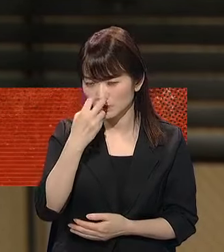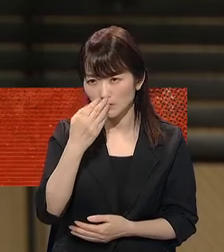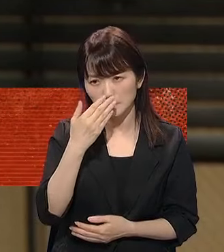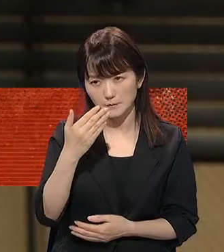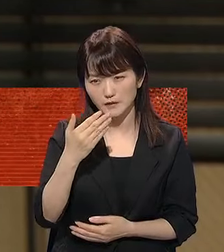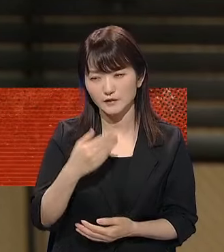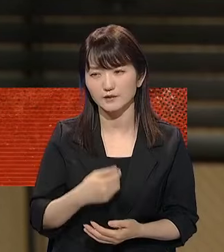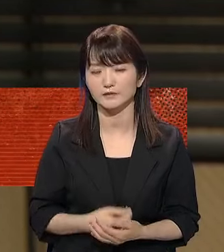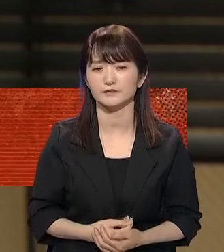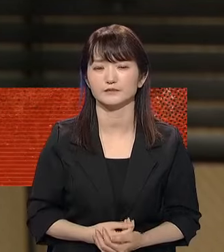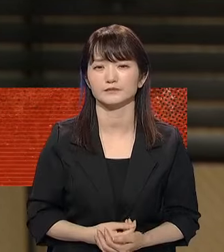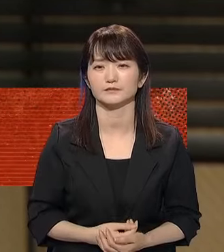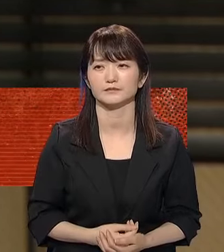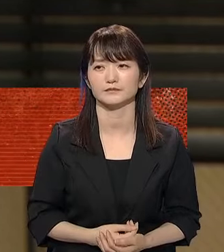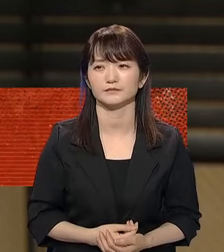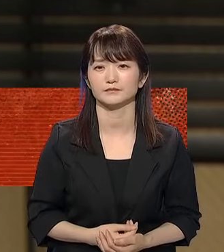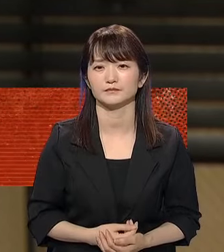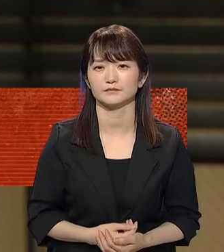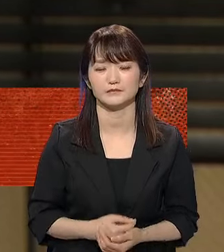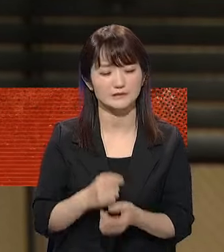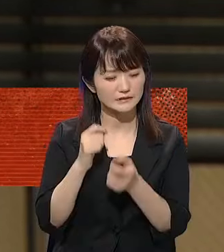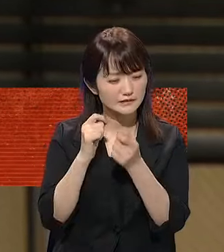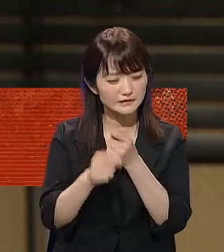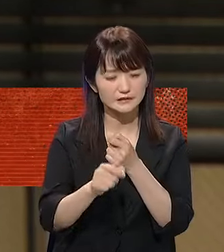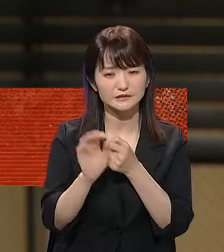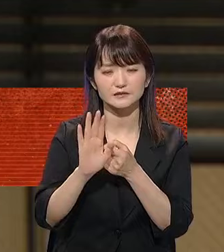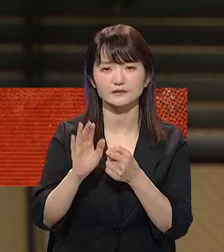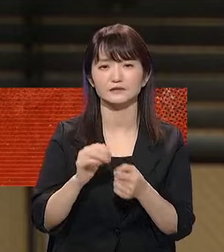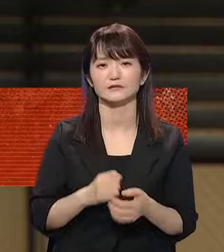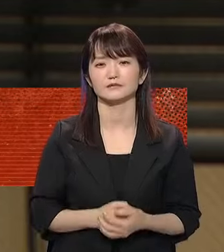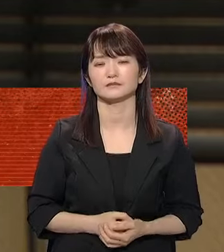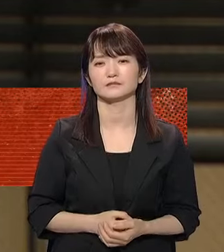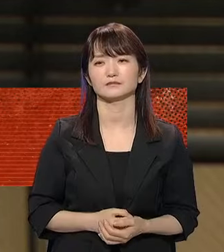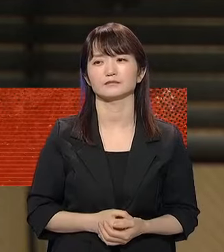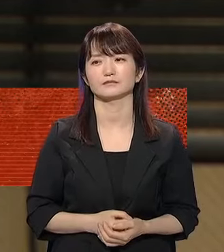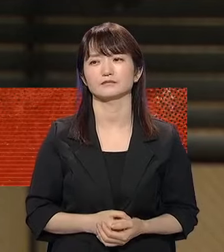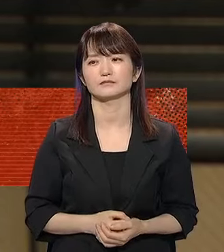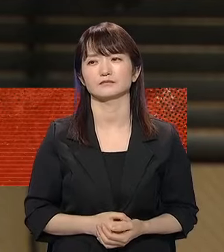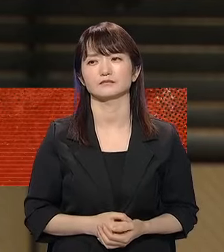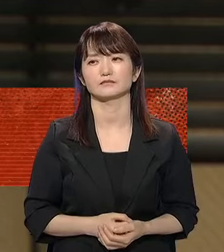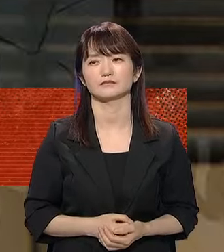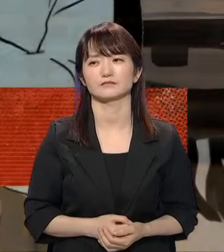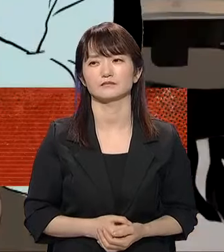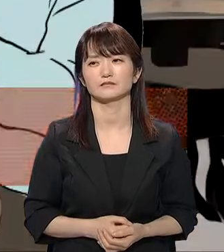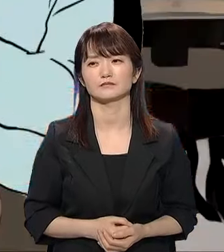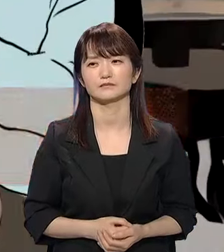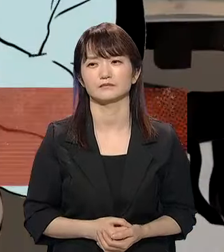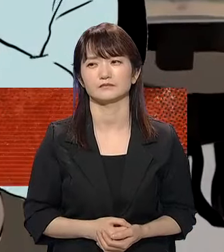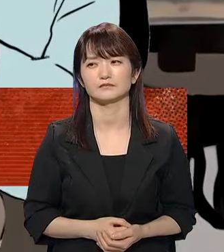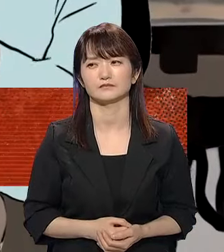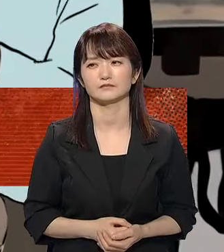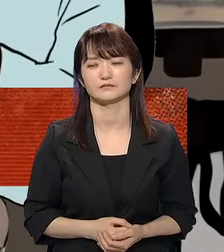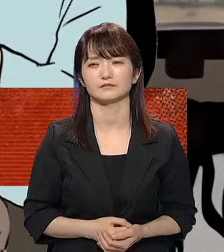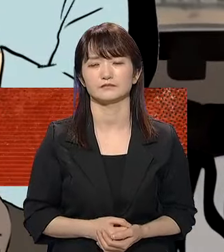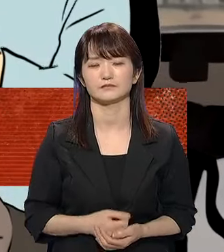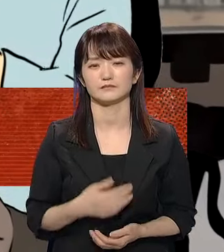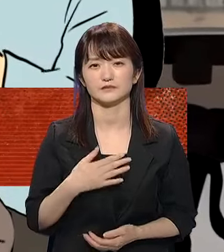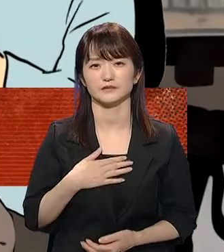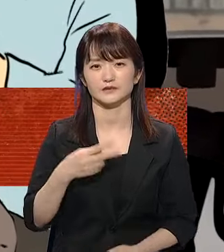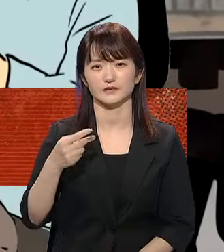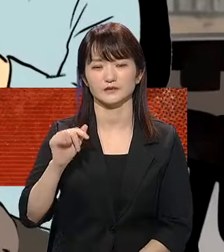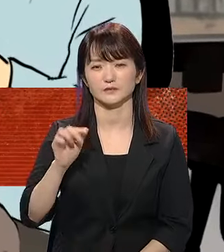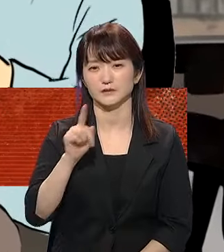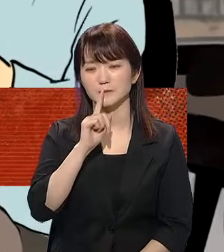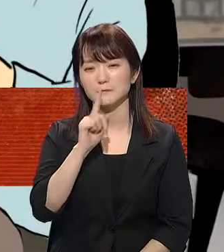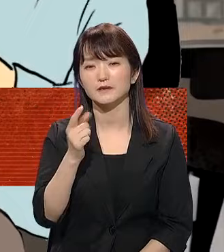나왔는데 사실은 사기는 아니다고 했는데 뭐 그런 생각을 했다고 합니다. 뭐 이분 말로는 제가 이제 사건 맞은 항상 하던 말, 예.